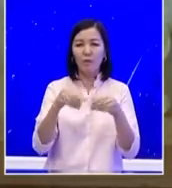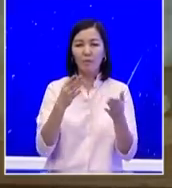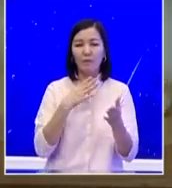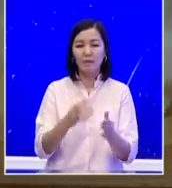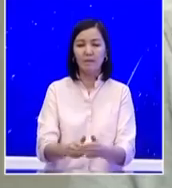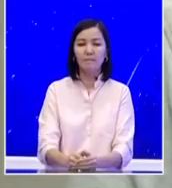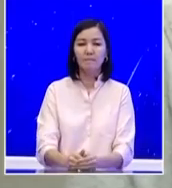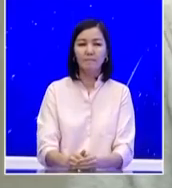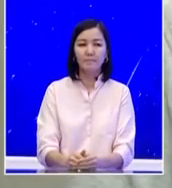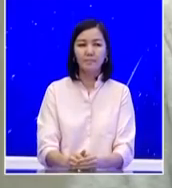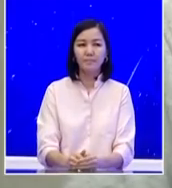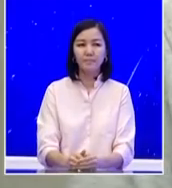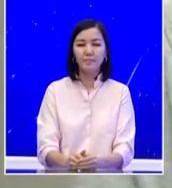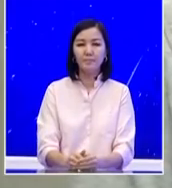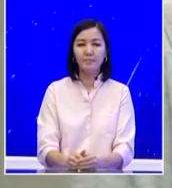көрсетті.